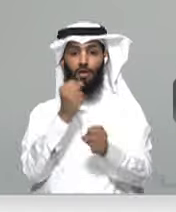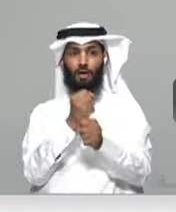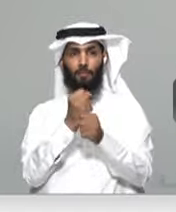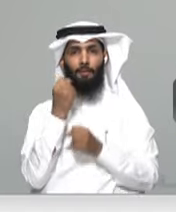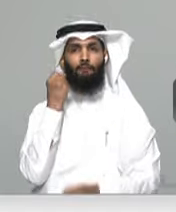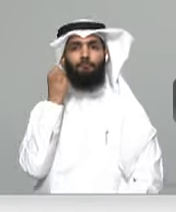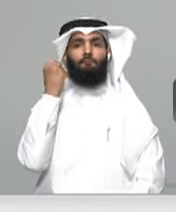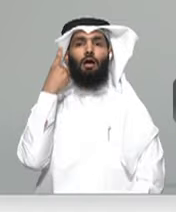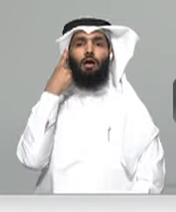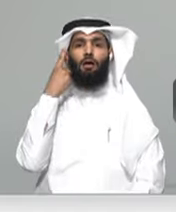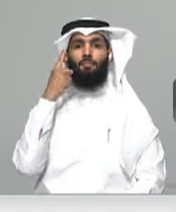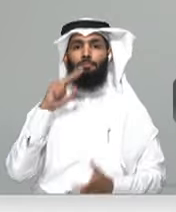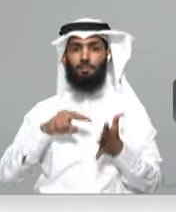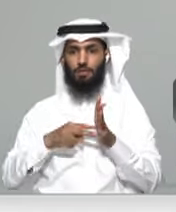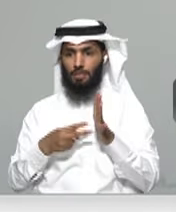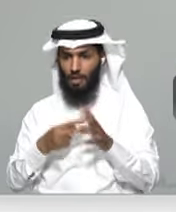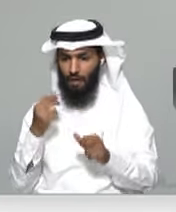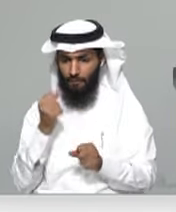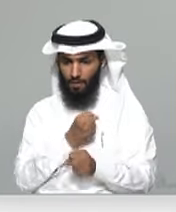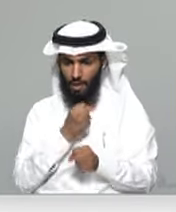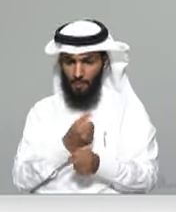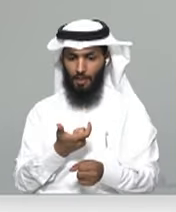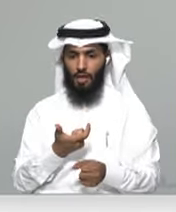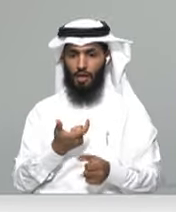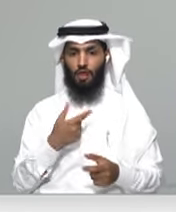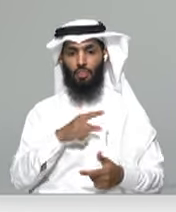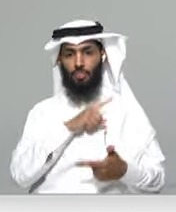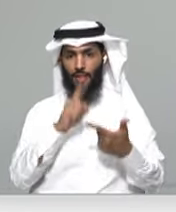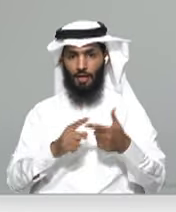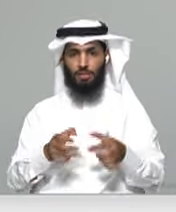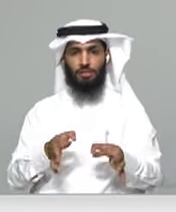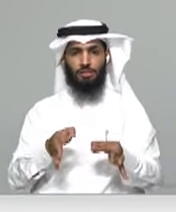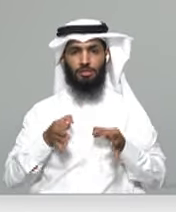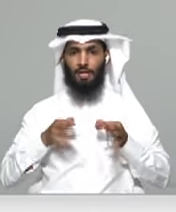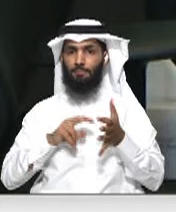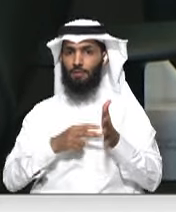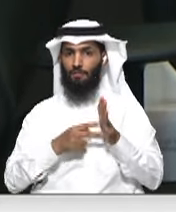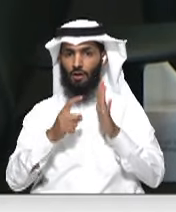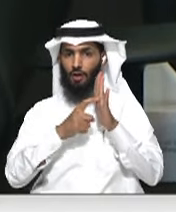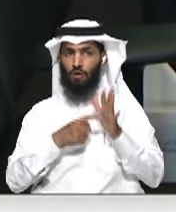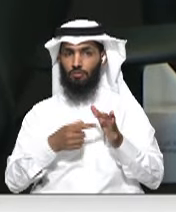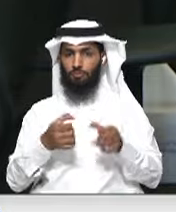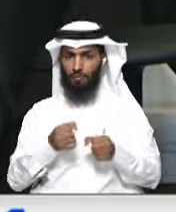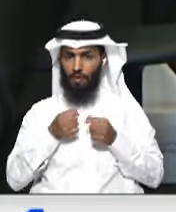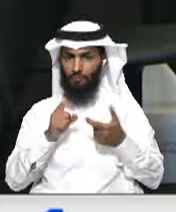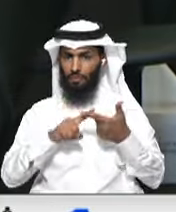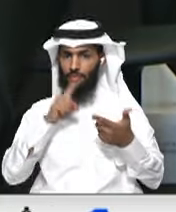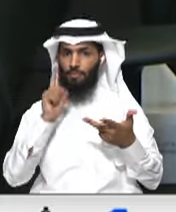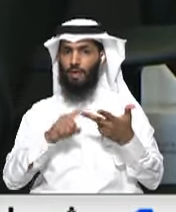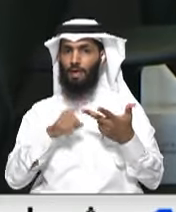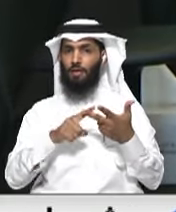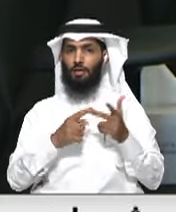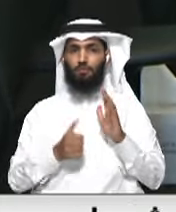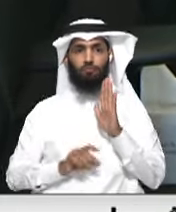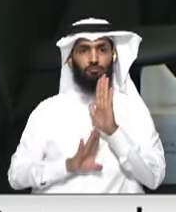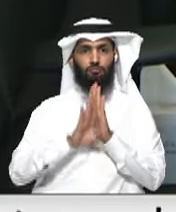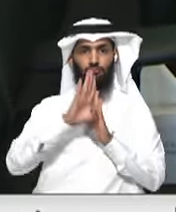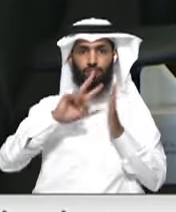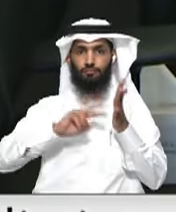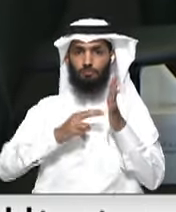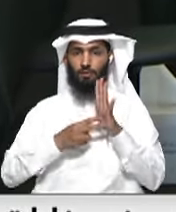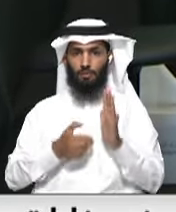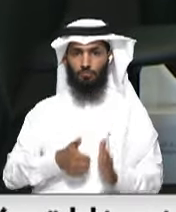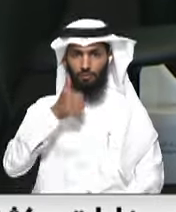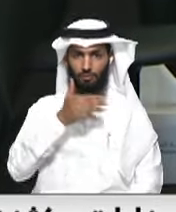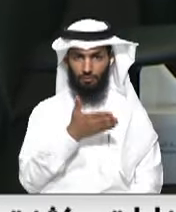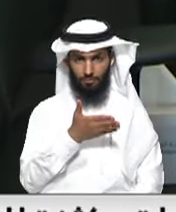العمل وتعريفهم بالتزاماتهم وحقوقهم وواجباتهم. ومن ذلك الهيئة